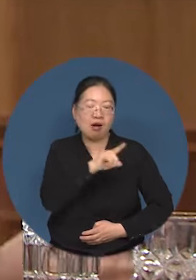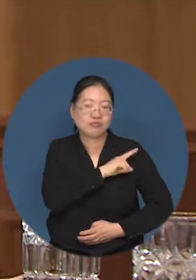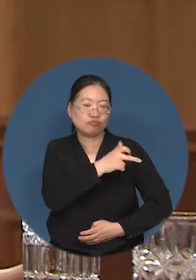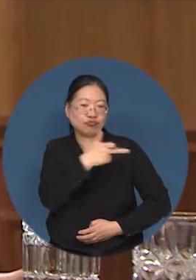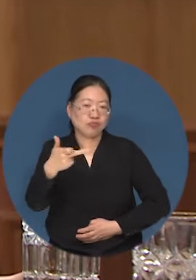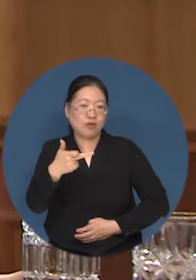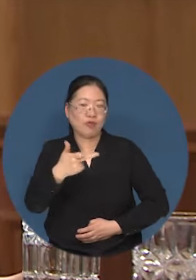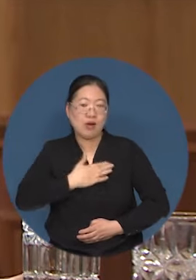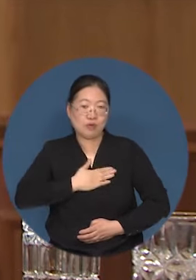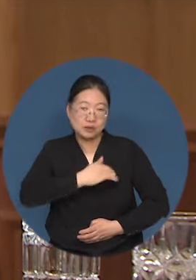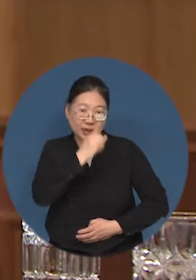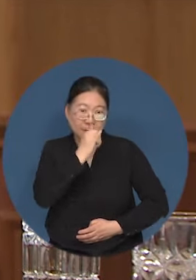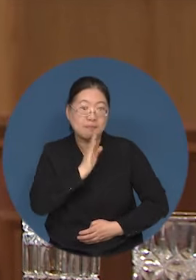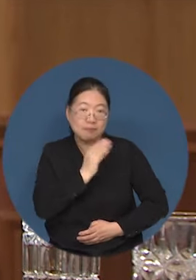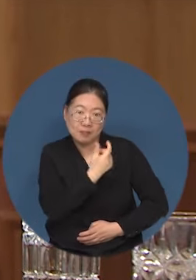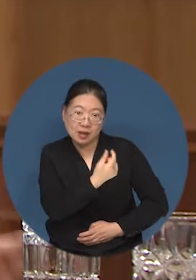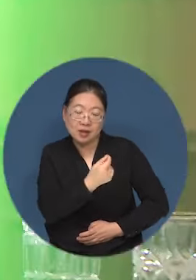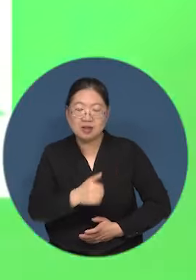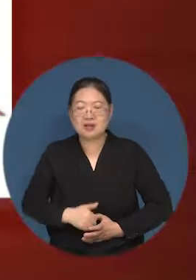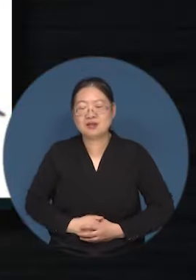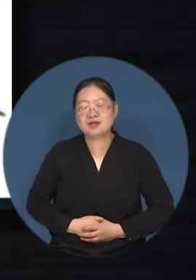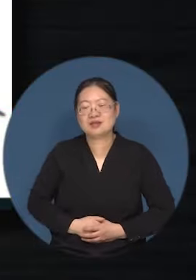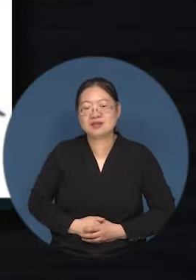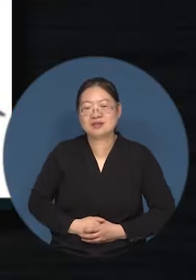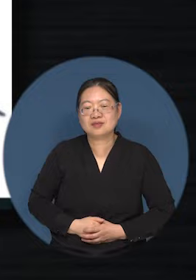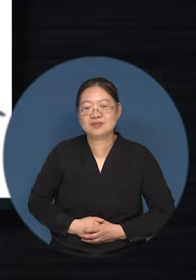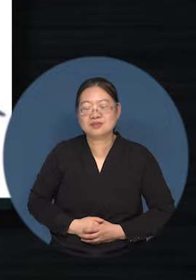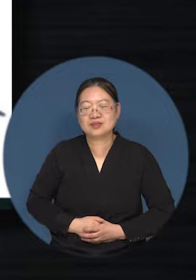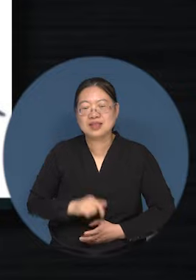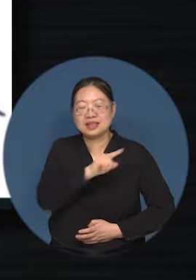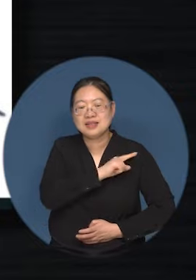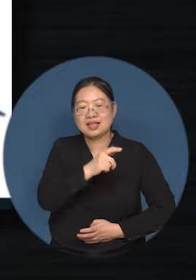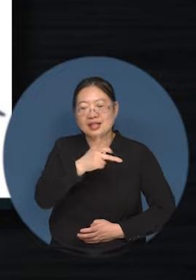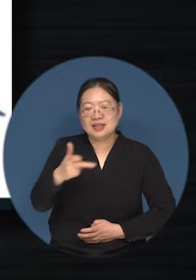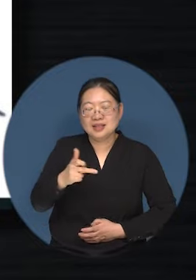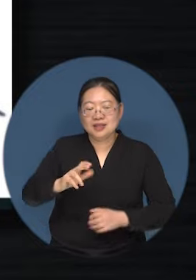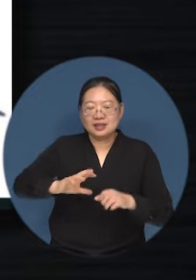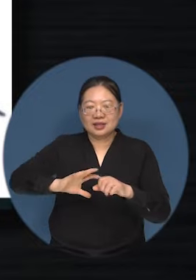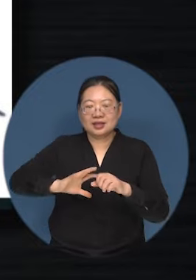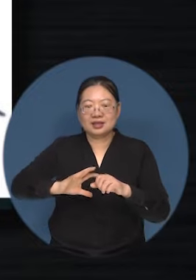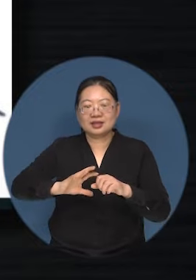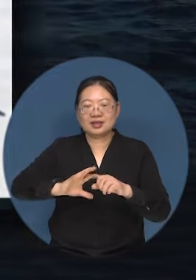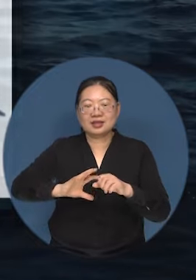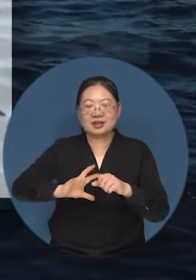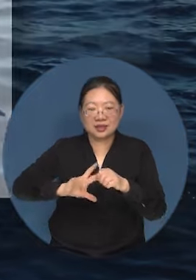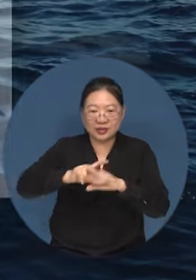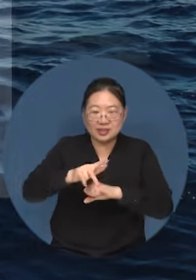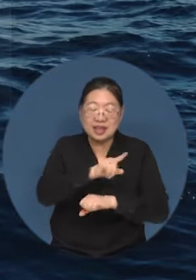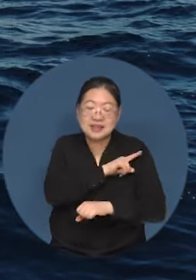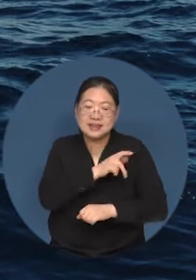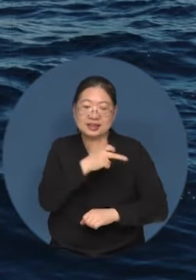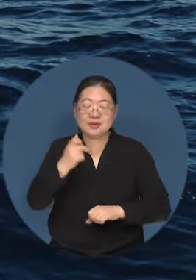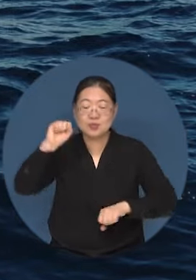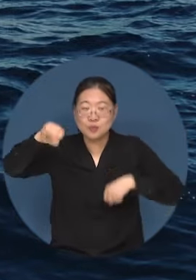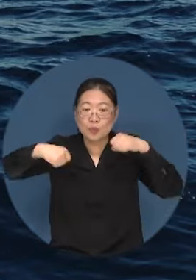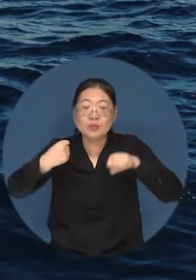있는데 맞습니까? 네, 정확합니다. 우리가 생각할 때 가장 큰 지구상에서 존재했던 가장 큰